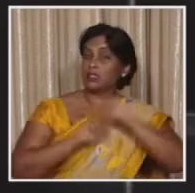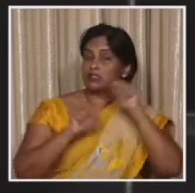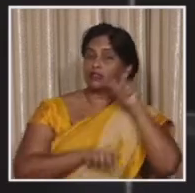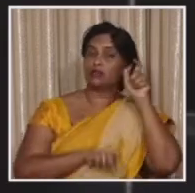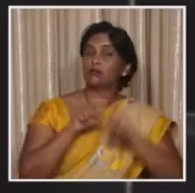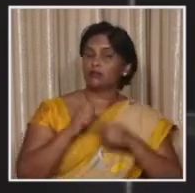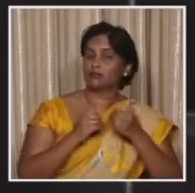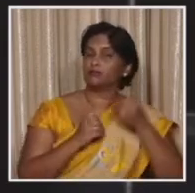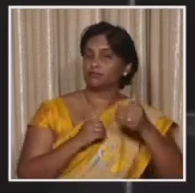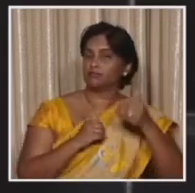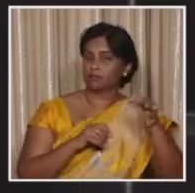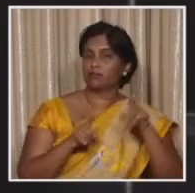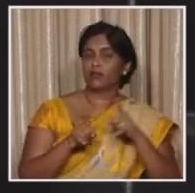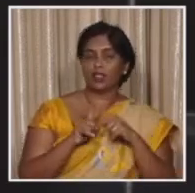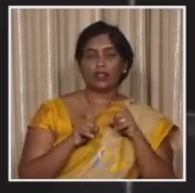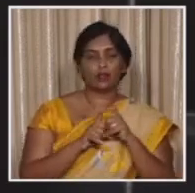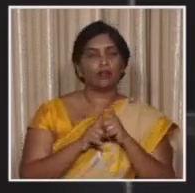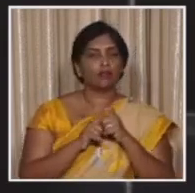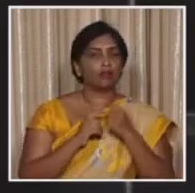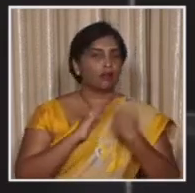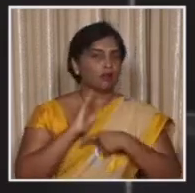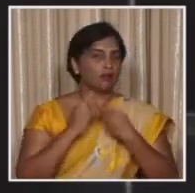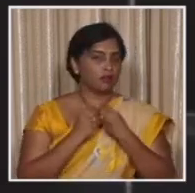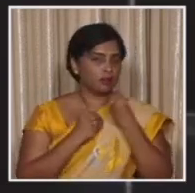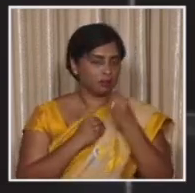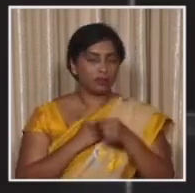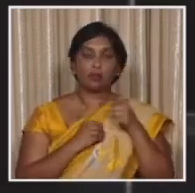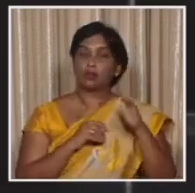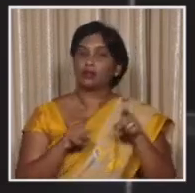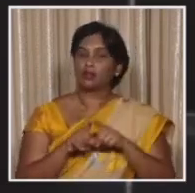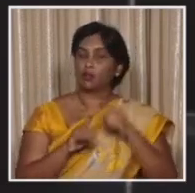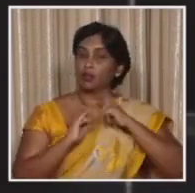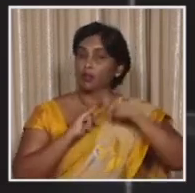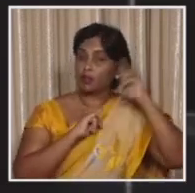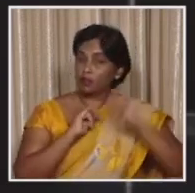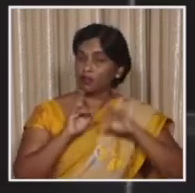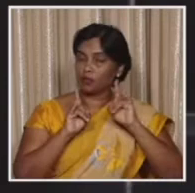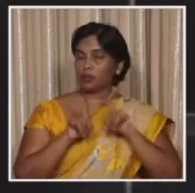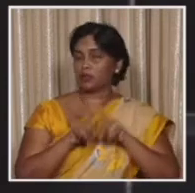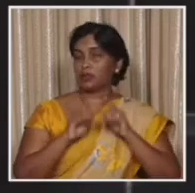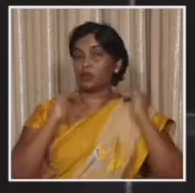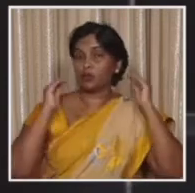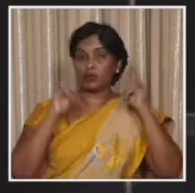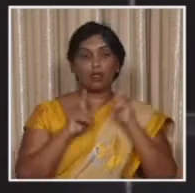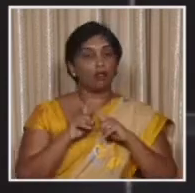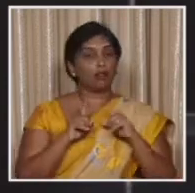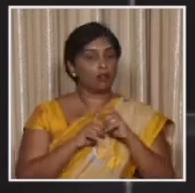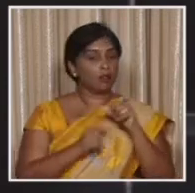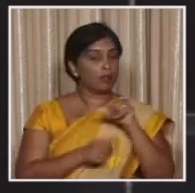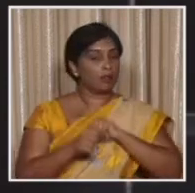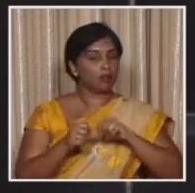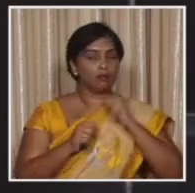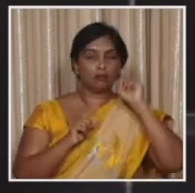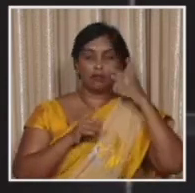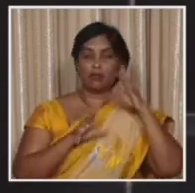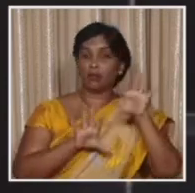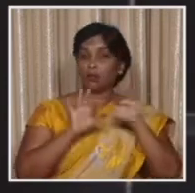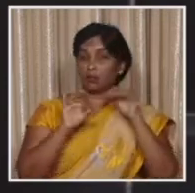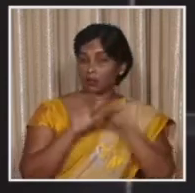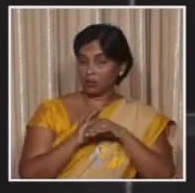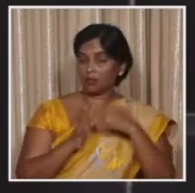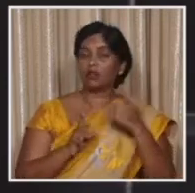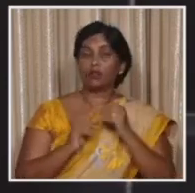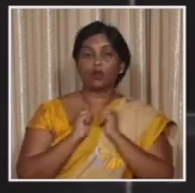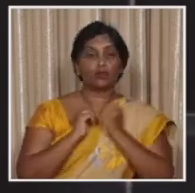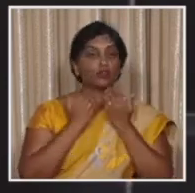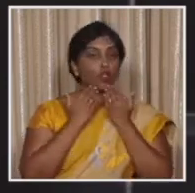පරපුරක් දිගටම අපේ අධ්‍යාපනය තුළින් රටට ලබා දීමයි. එමෙන්ම විශ්වවිද්‍යාල වැනි උසස් අධ්‍යාපන ආයතනයන්ට නොතේරෙන සිසුන් සඳහා